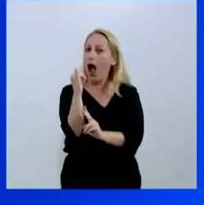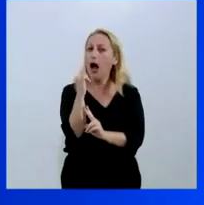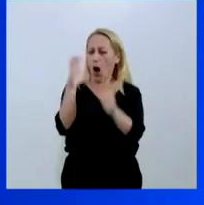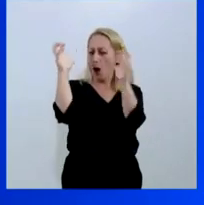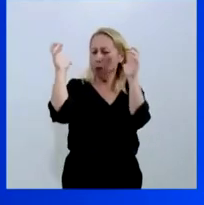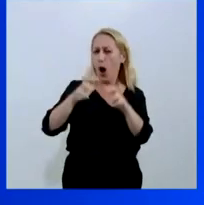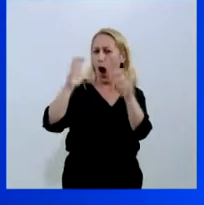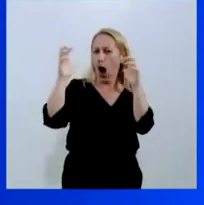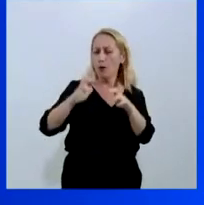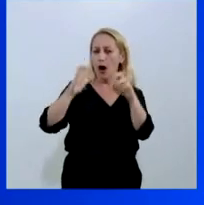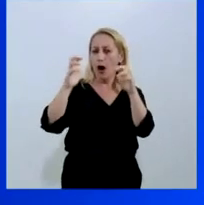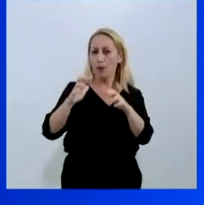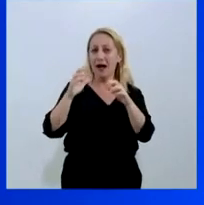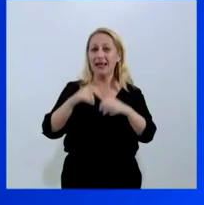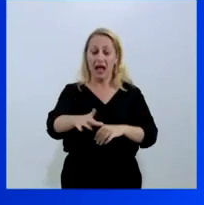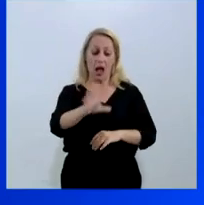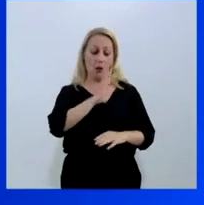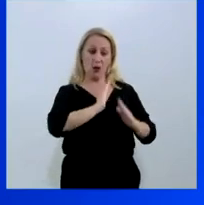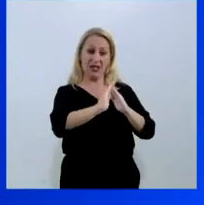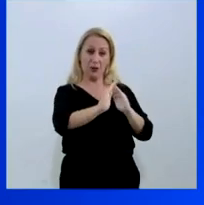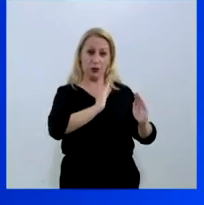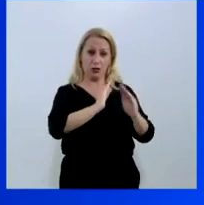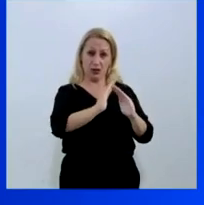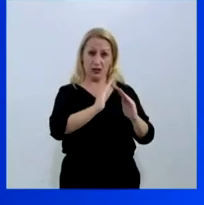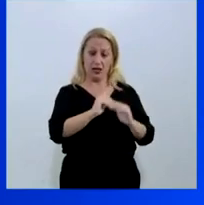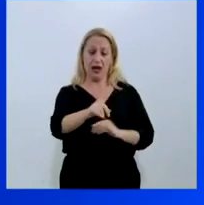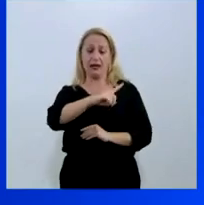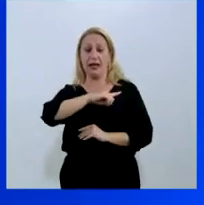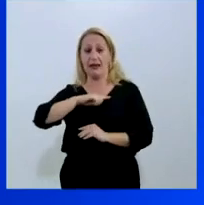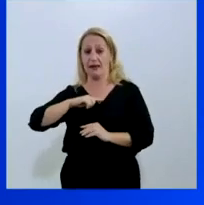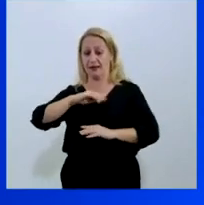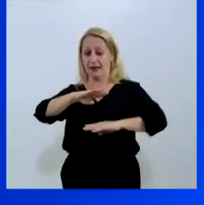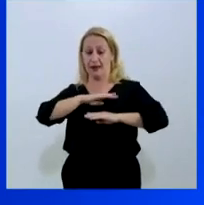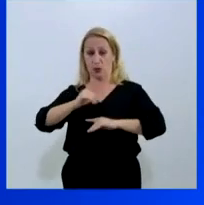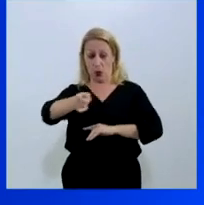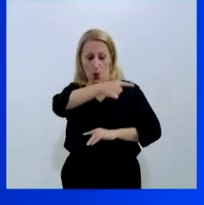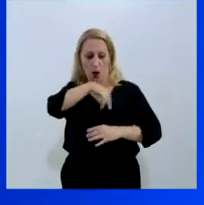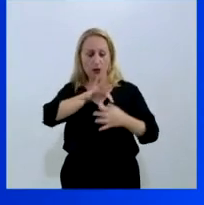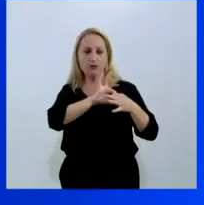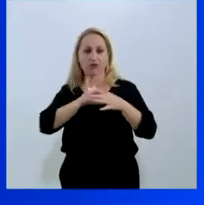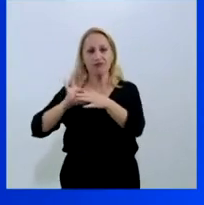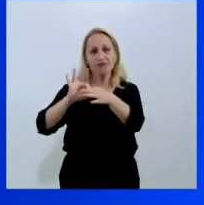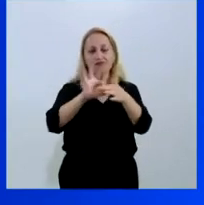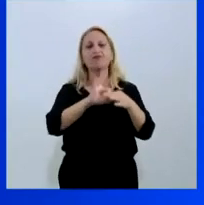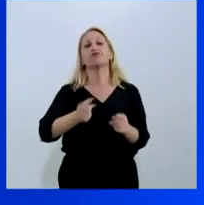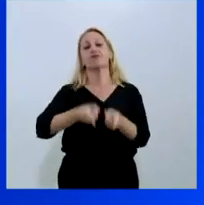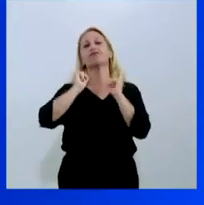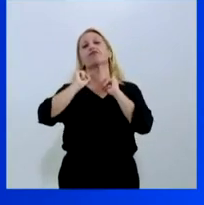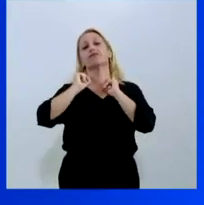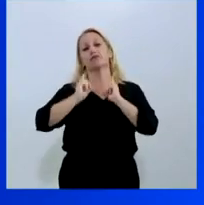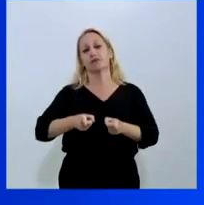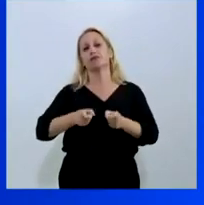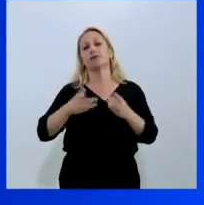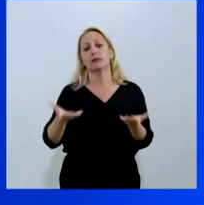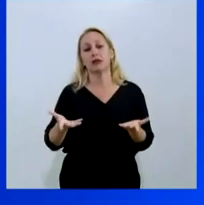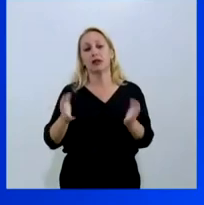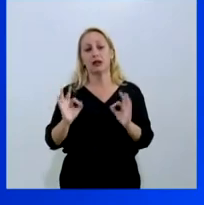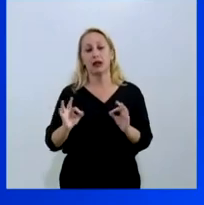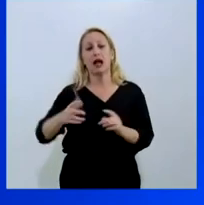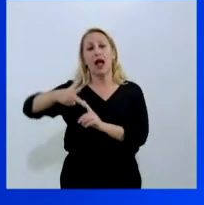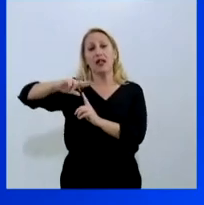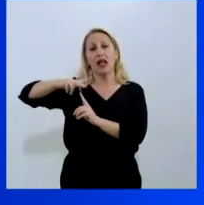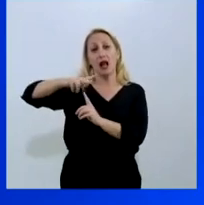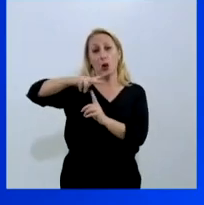απόλυτη συνεννόηση με την πολιτική προστασία και με την ηγεσία του στρατεύματος αποφασίσαμε το αυτονόητο. Ποιο είναι αυτό? Ότι τα ελικόπτερα θα